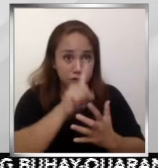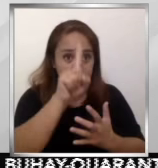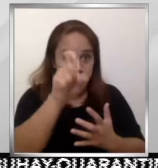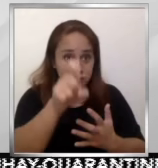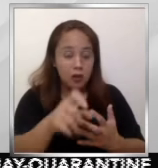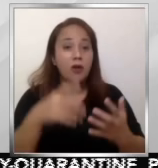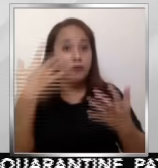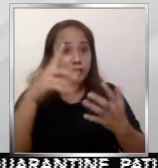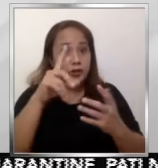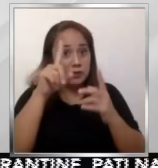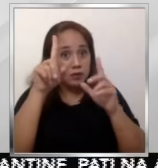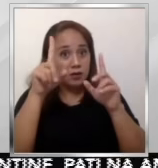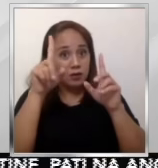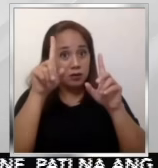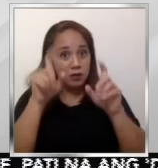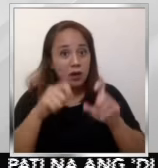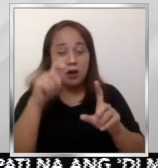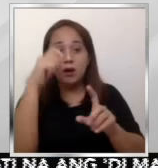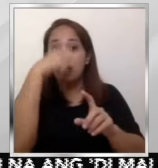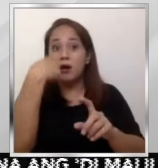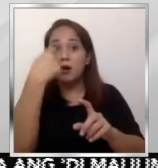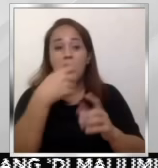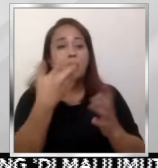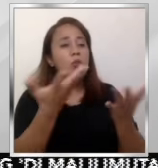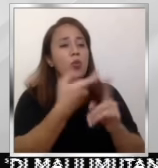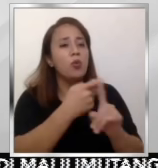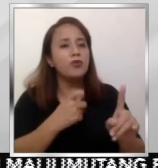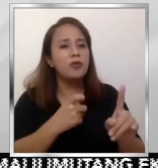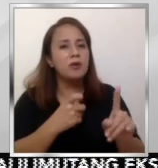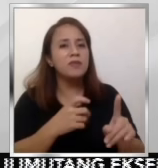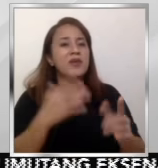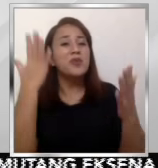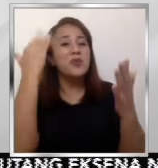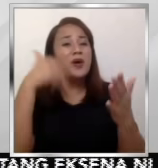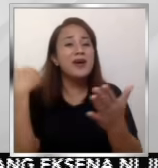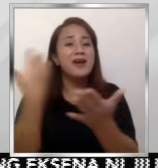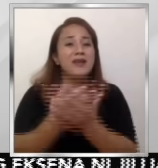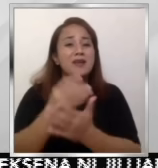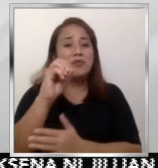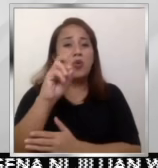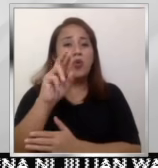Saan ka ba galing? Pagkatapos ang pagpasok mo ng Ormoc, ika-quarantine ka.